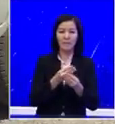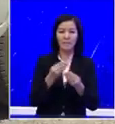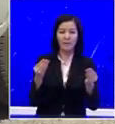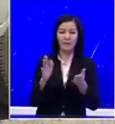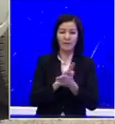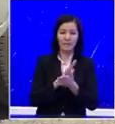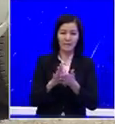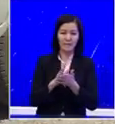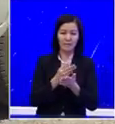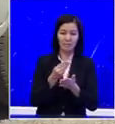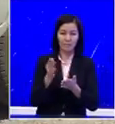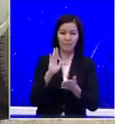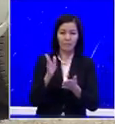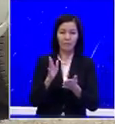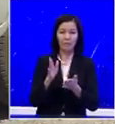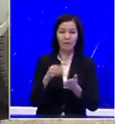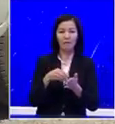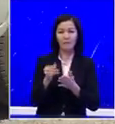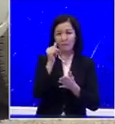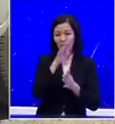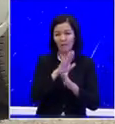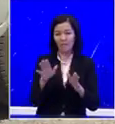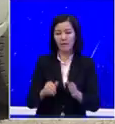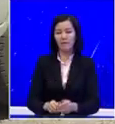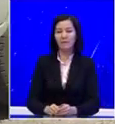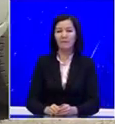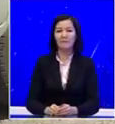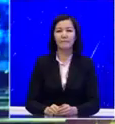жүрген адамдарға таратамыз. Өйткені сатып ала алмайды кейбір адамдар.